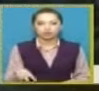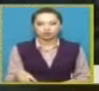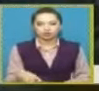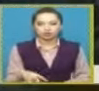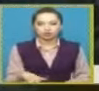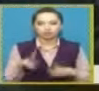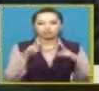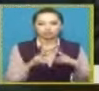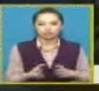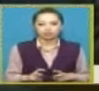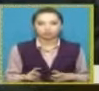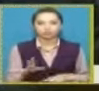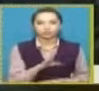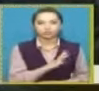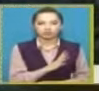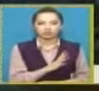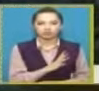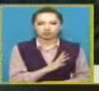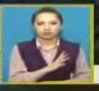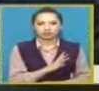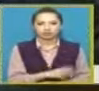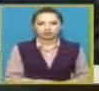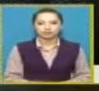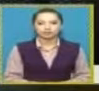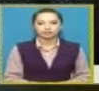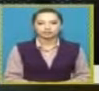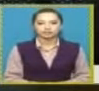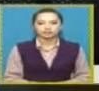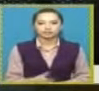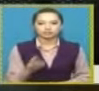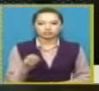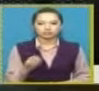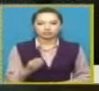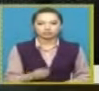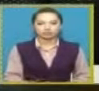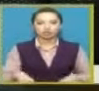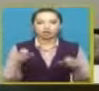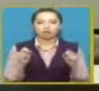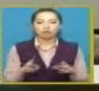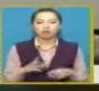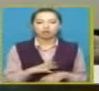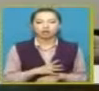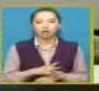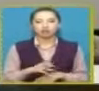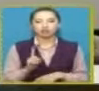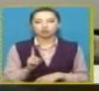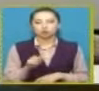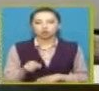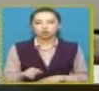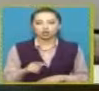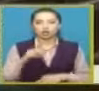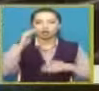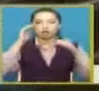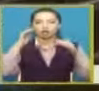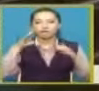осы істердің пайыздамасы өсіп отыр. Ал мүліктік қылмыс жасағандарға жеңілдіктер бар. Біреудің мүлкін заңсыз